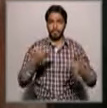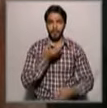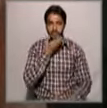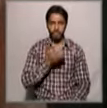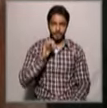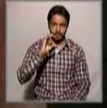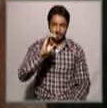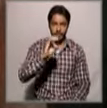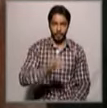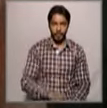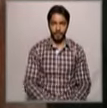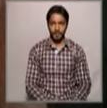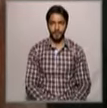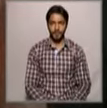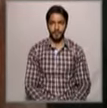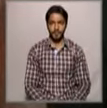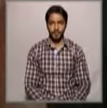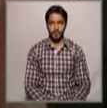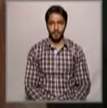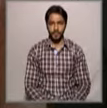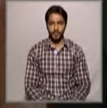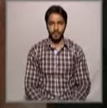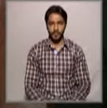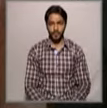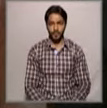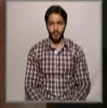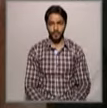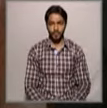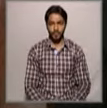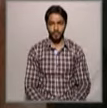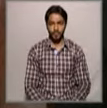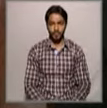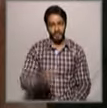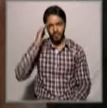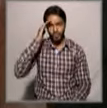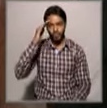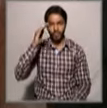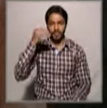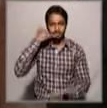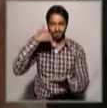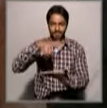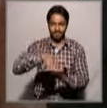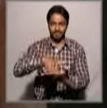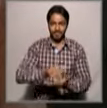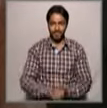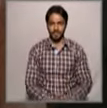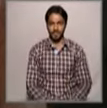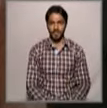لنا تاني من جديد. حاضر. فانا بس عايز اسال الشيخ لو سمحت. حاضر يا محمد. شكرًا جدا. شكرا.